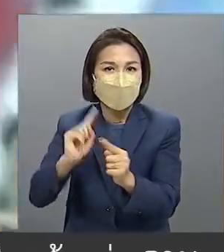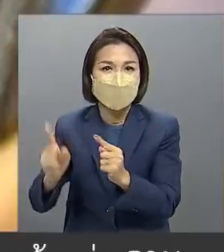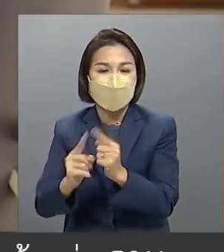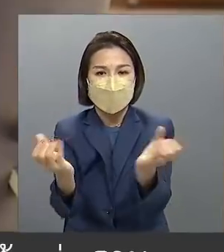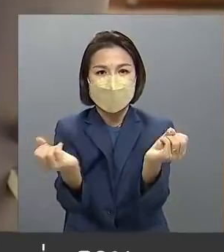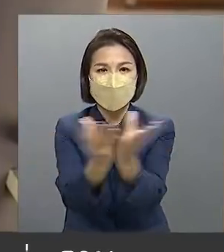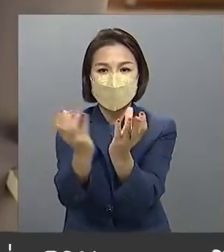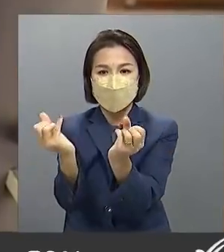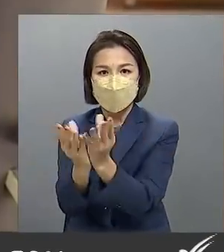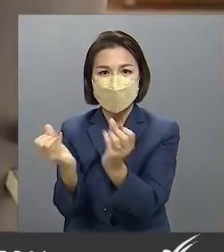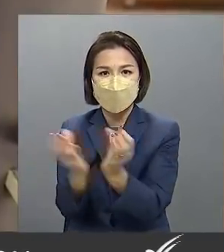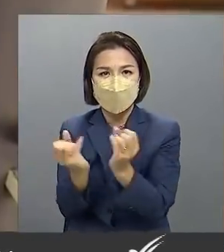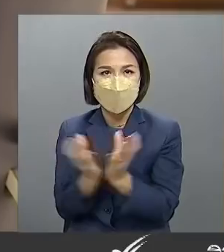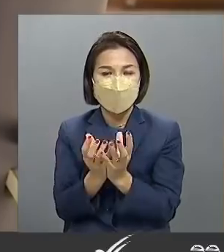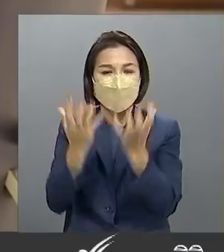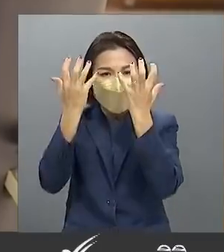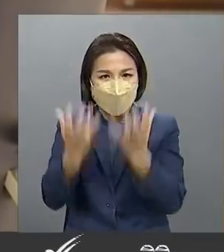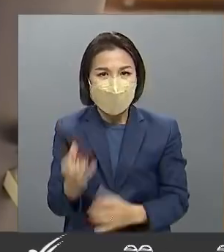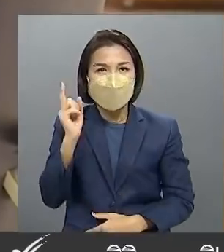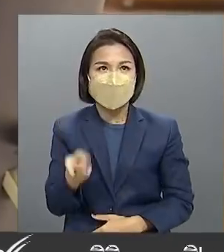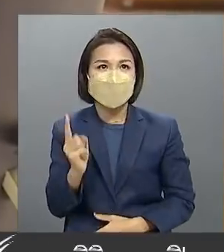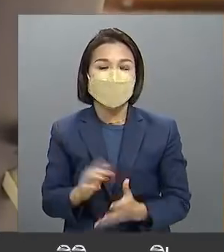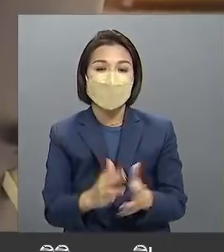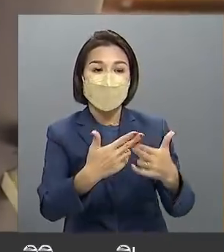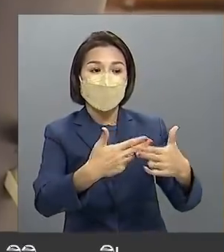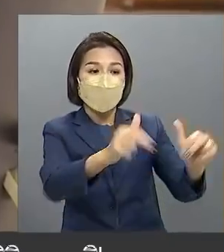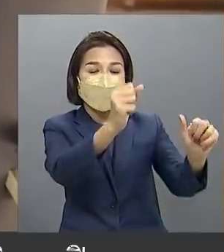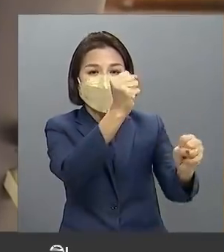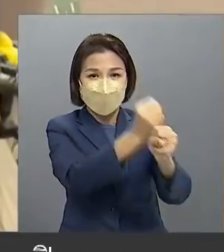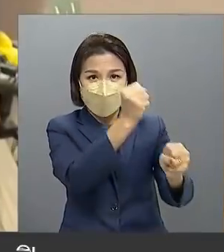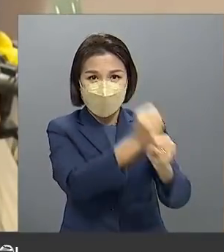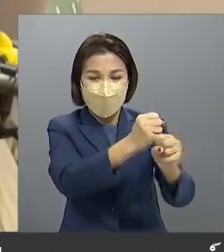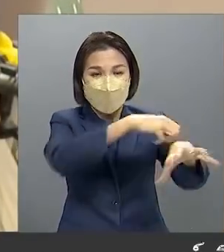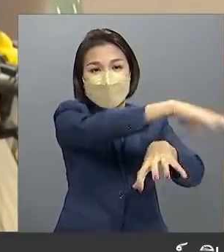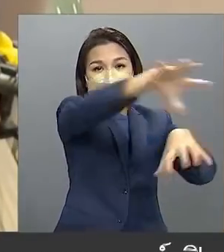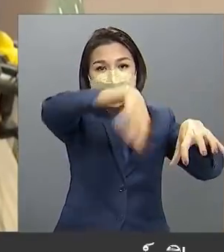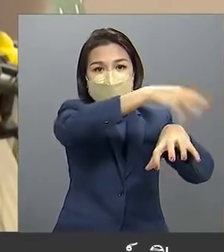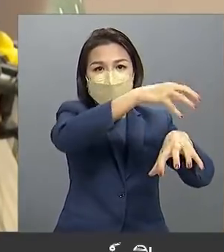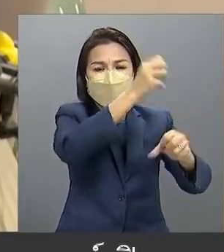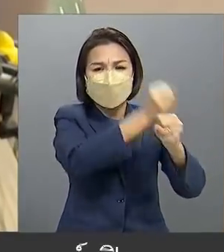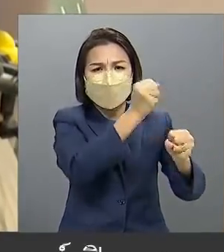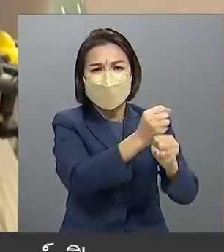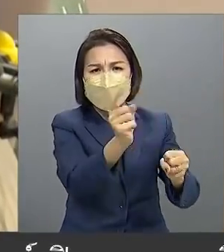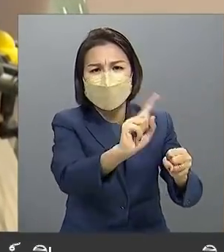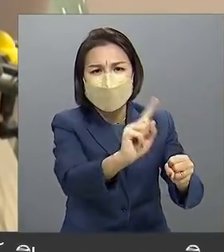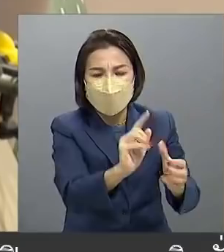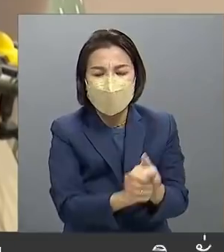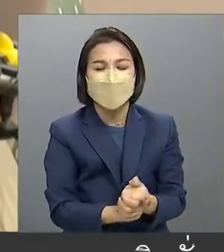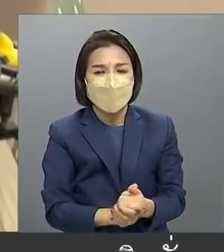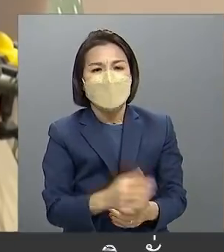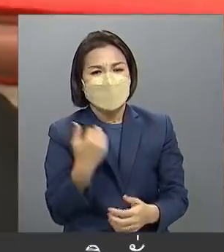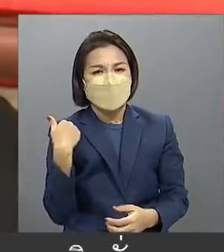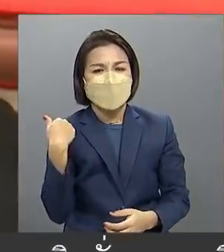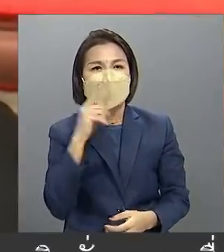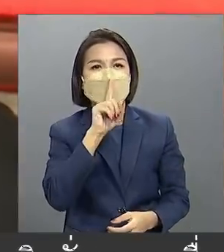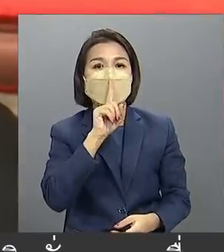บสูงมากนะคะเราปล่อยให้พวกเขาทำงานในสภาพแวดล้อมเช่นนี้ได้อย่างไรซึ่งคุณหมอก็ตั้งคำถามค่ะเราพอใจกับค